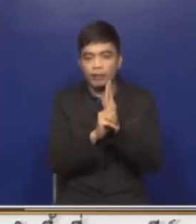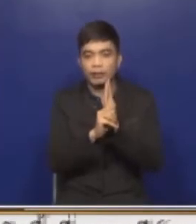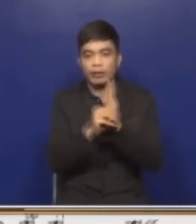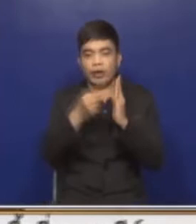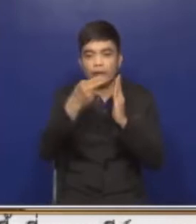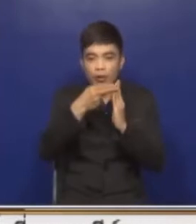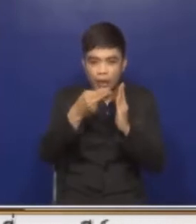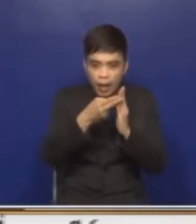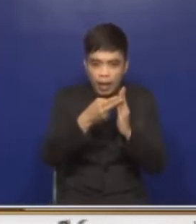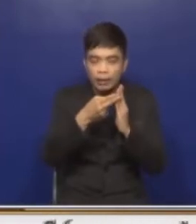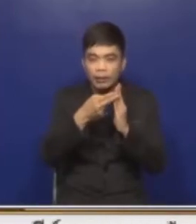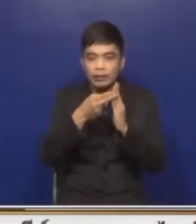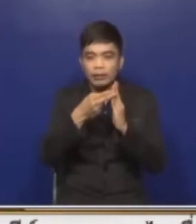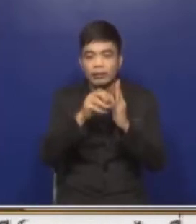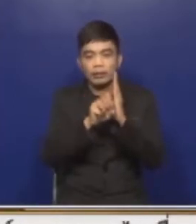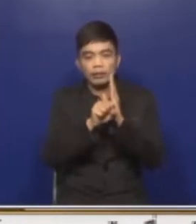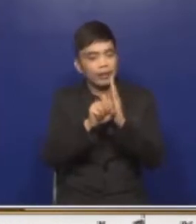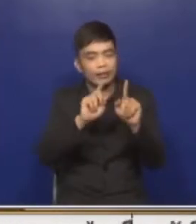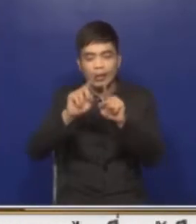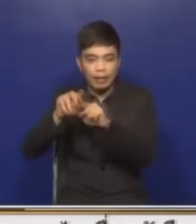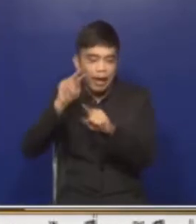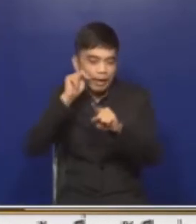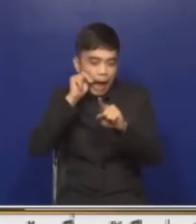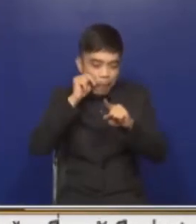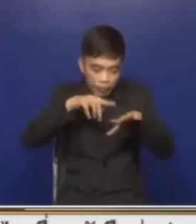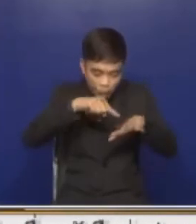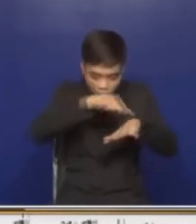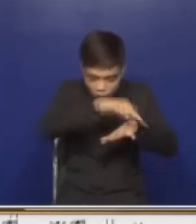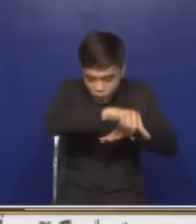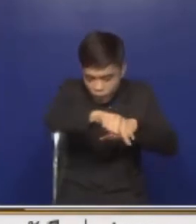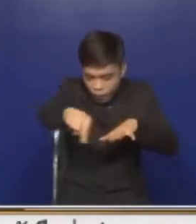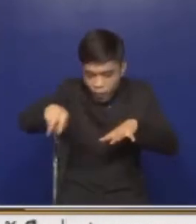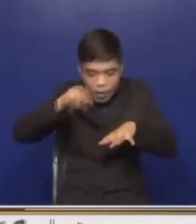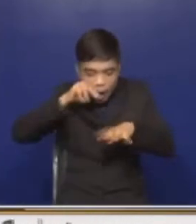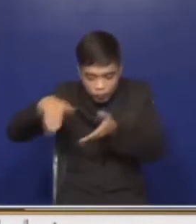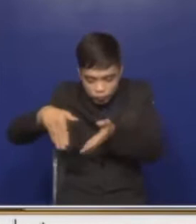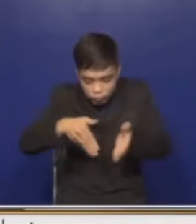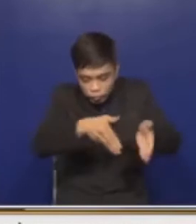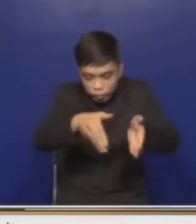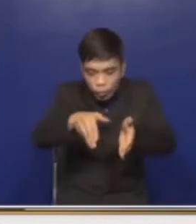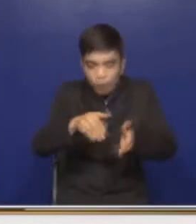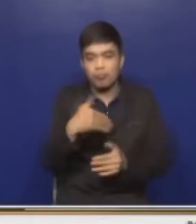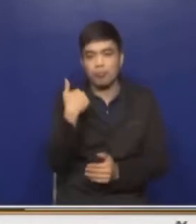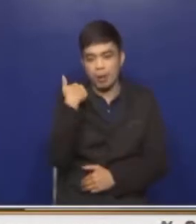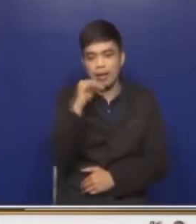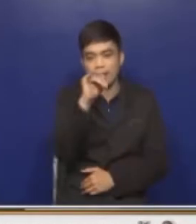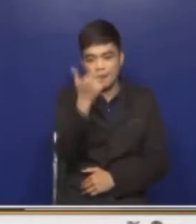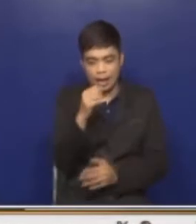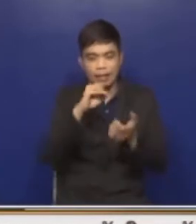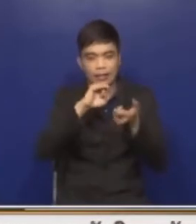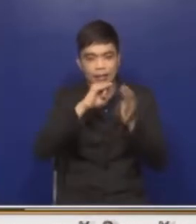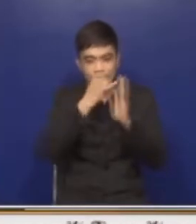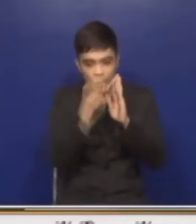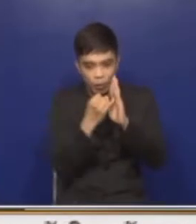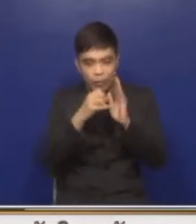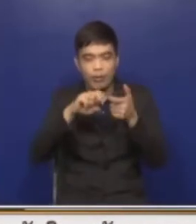อยู่บึงกาฬเป็นโซนที่มีน้ำติดต่อกันบางจังหวัดก็ยังมีปัญหาอยู่ท่านไปศึกษาก็